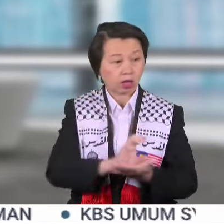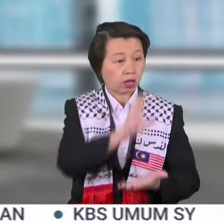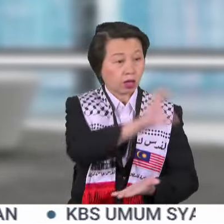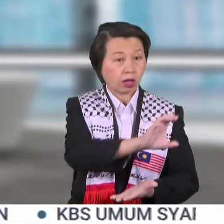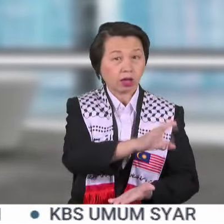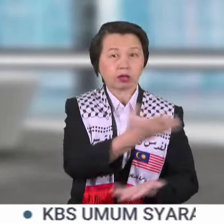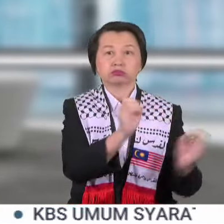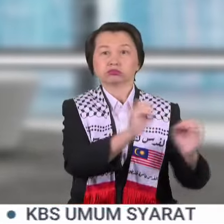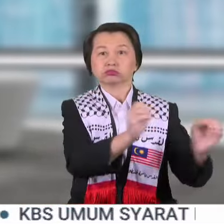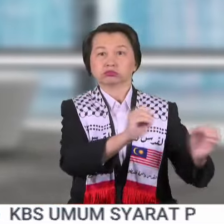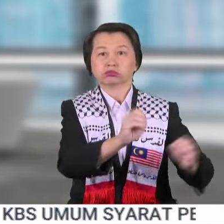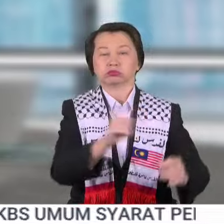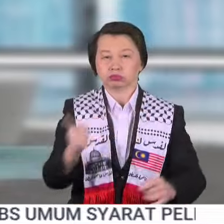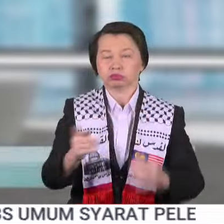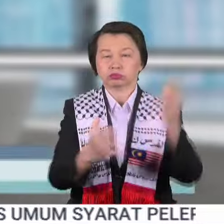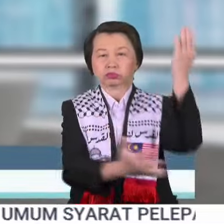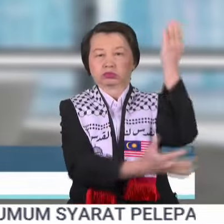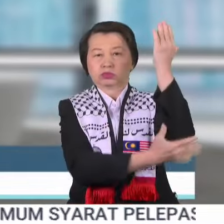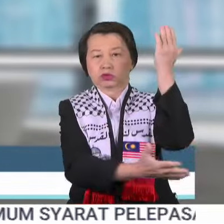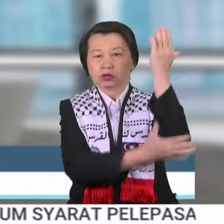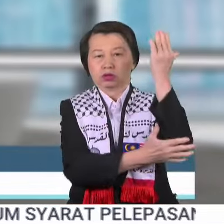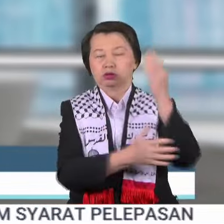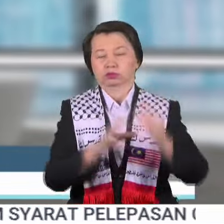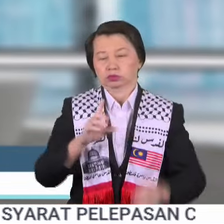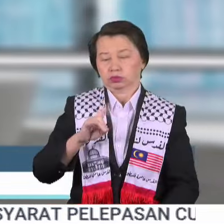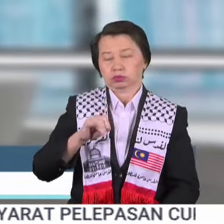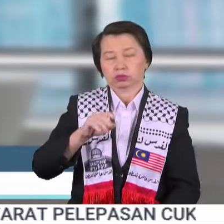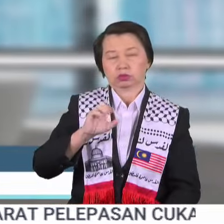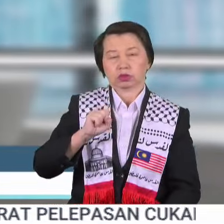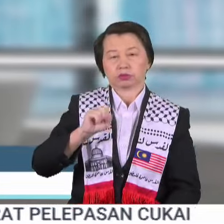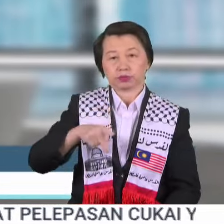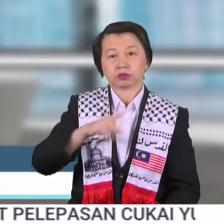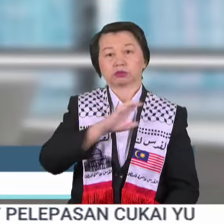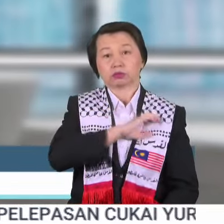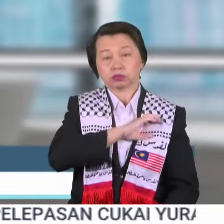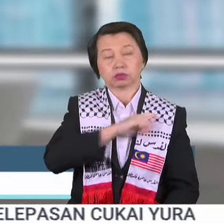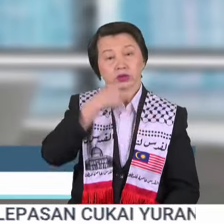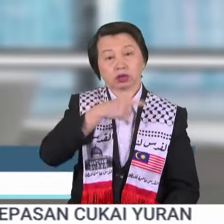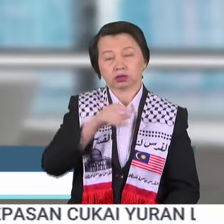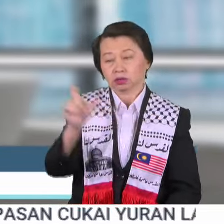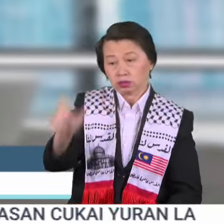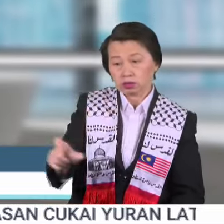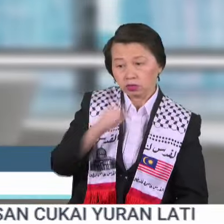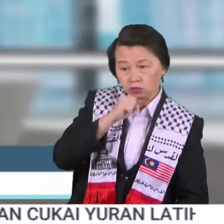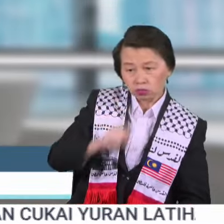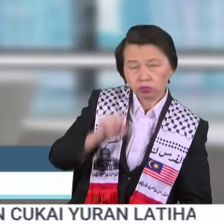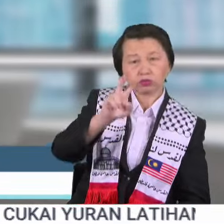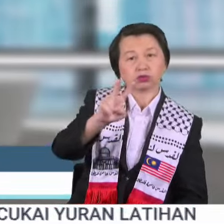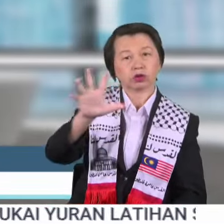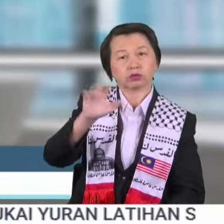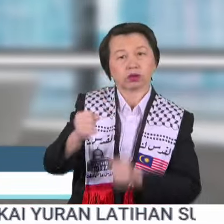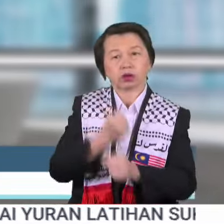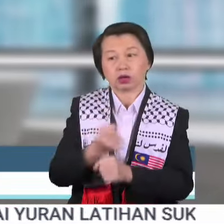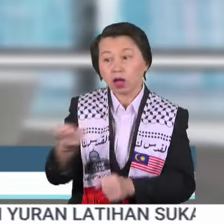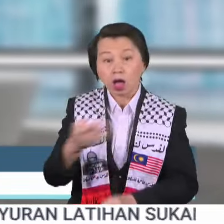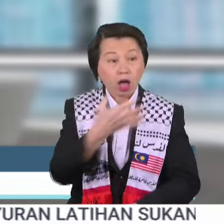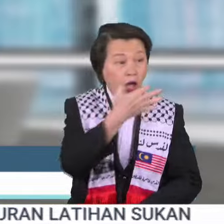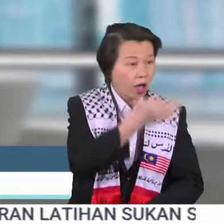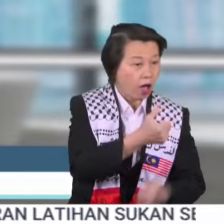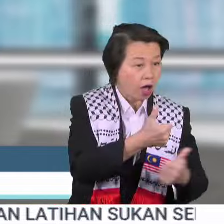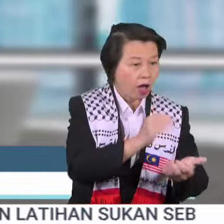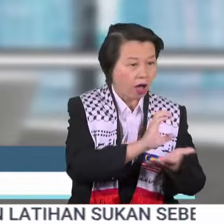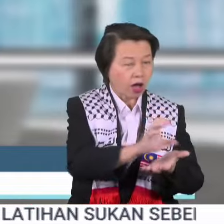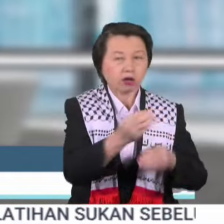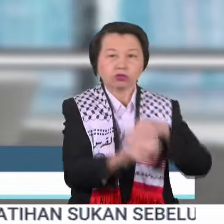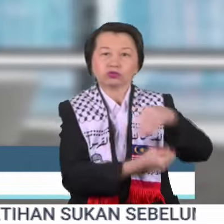wujud ketua polis daerah Jassin DSP Ahmad jamli Jamil Razi berkata mangsa berusia 25 tahun itu tertarik dengan pelaburan